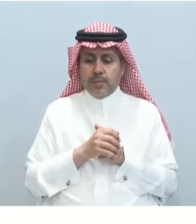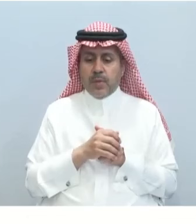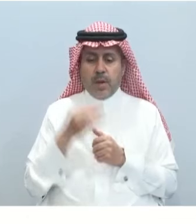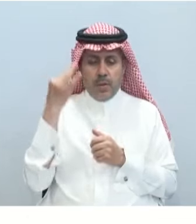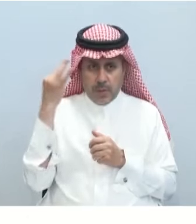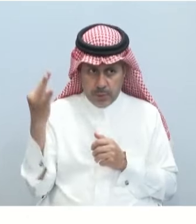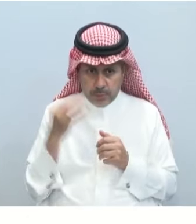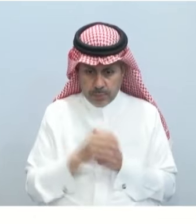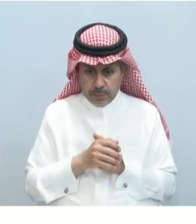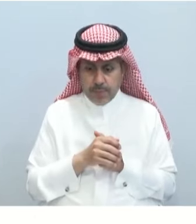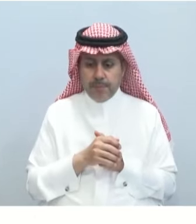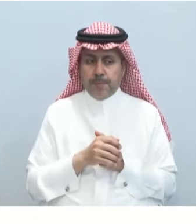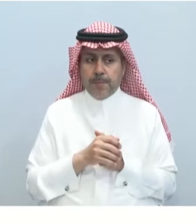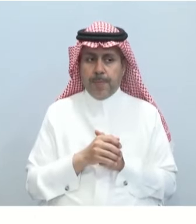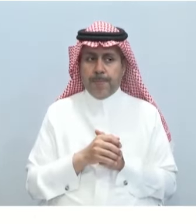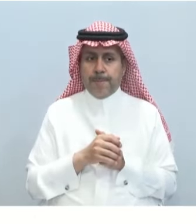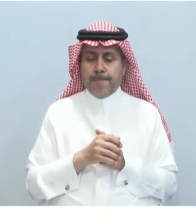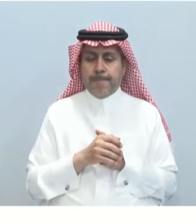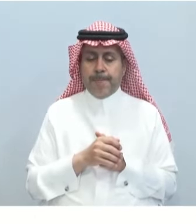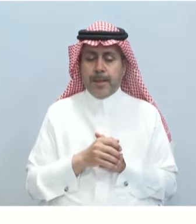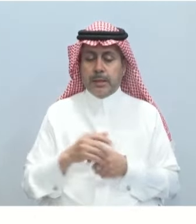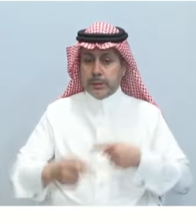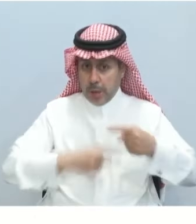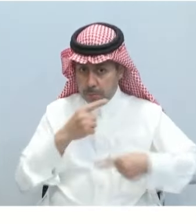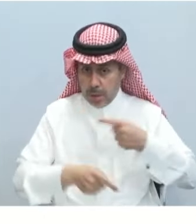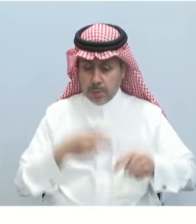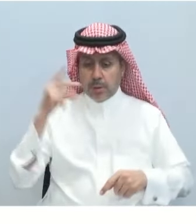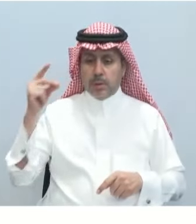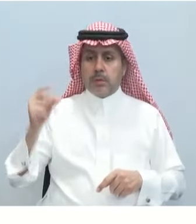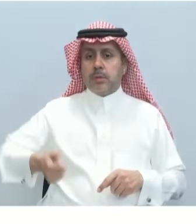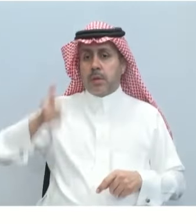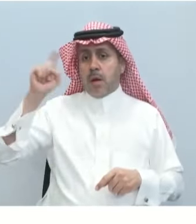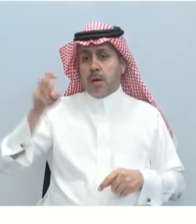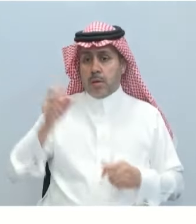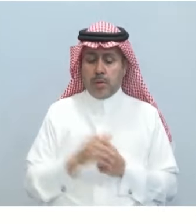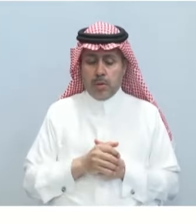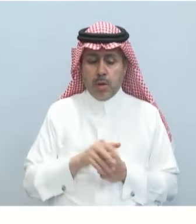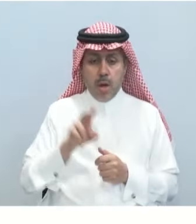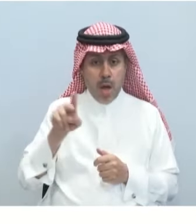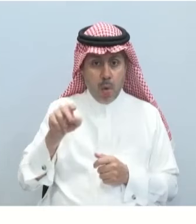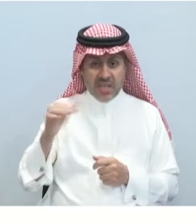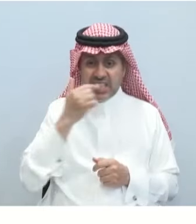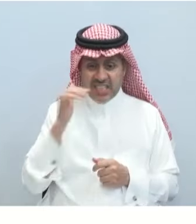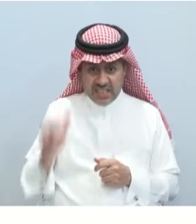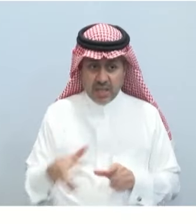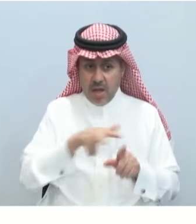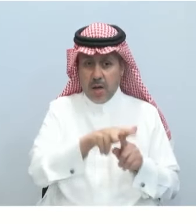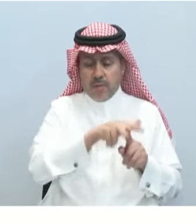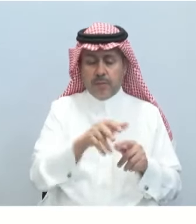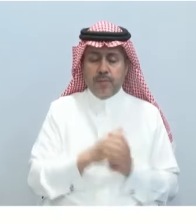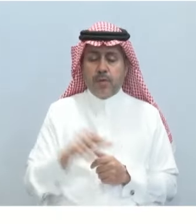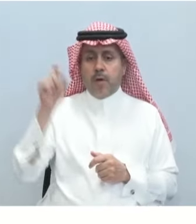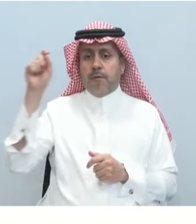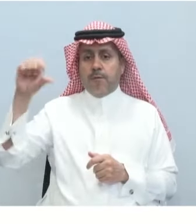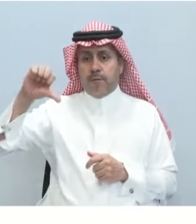الثالثه الان سندرسها اعتاد طارق تانف اخويه الاصغر منه سنا فوزي ومجدي في